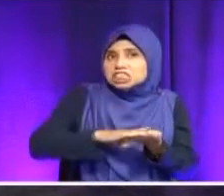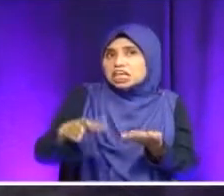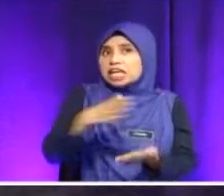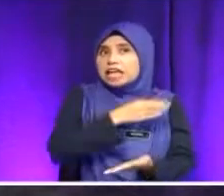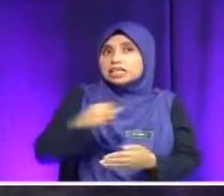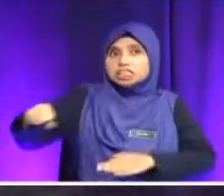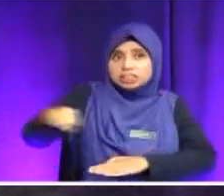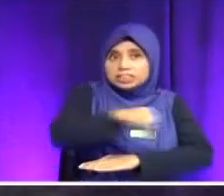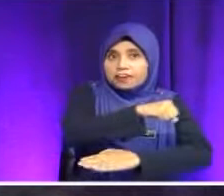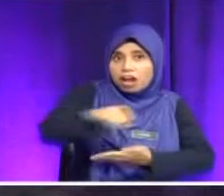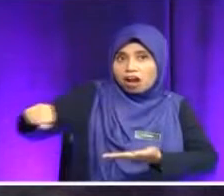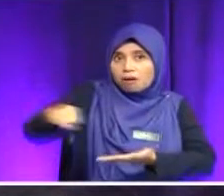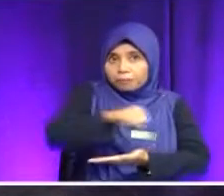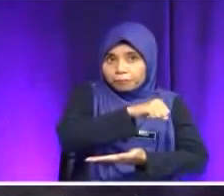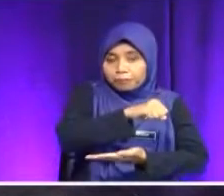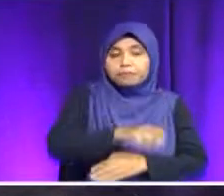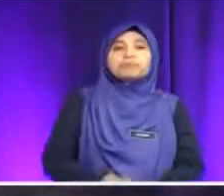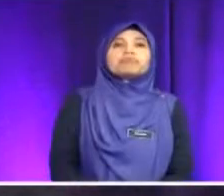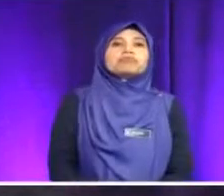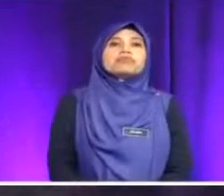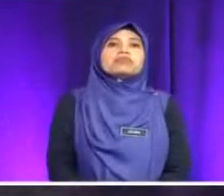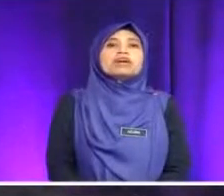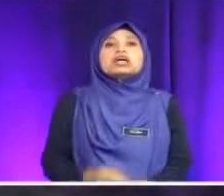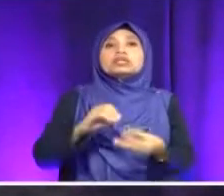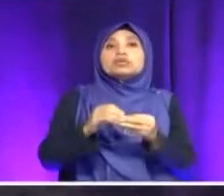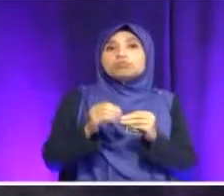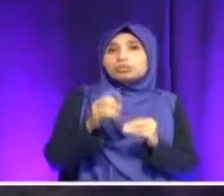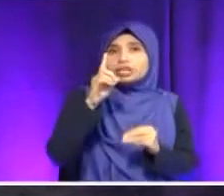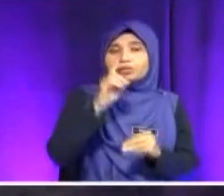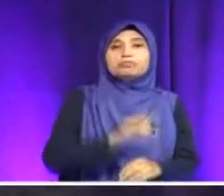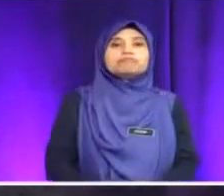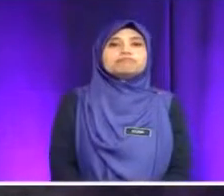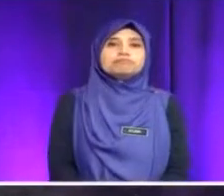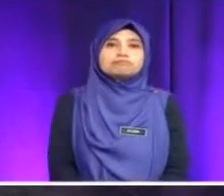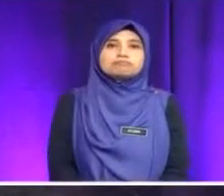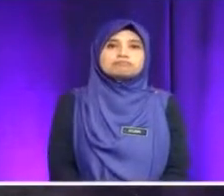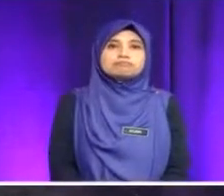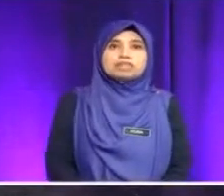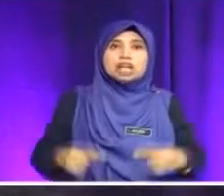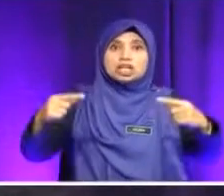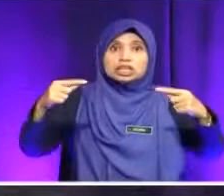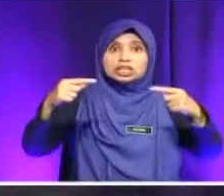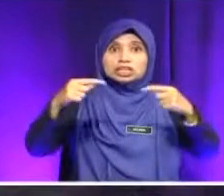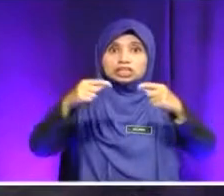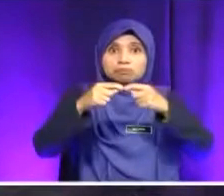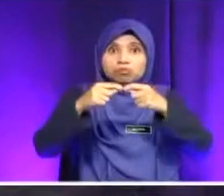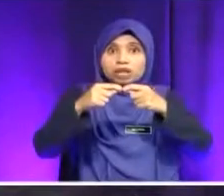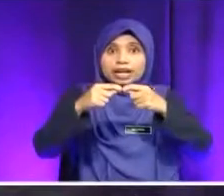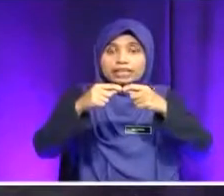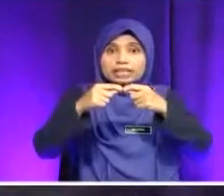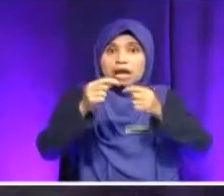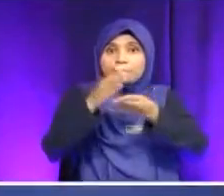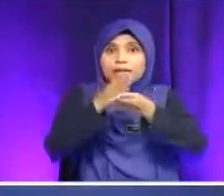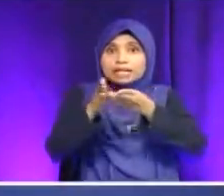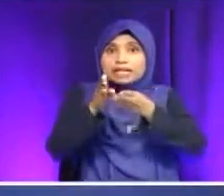oke begitu bekasi.go Oke kita melakukan langkah yang pertama Hai temukan tepi bagian kiri dan